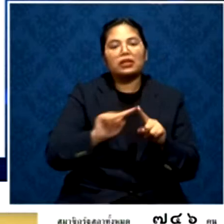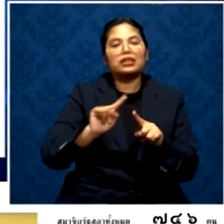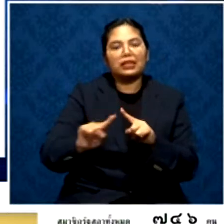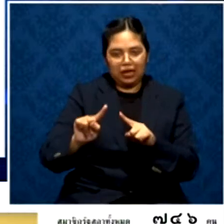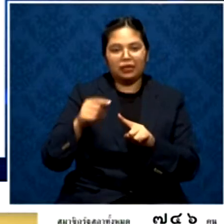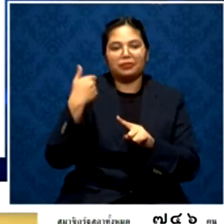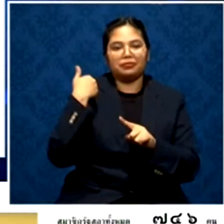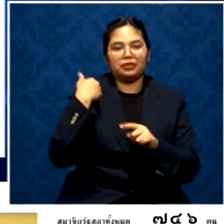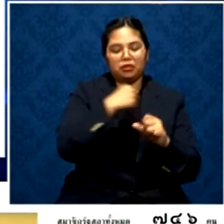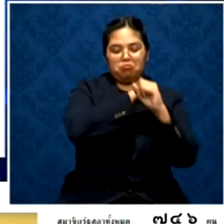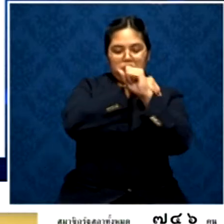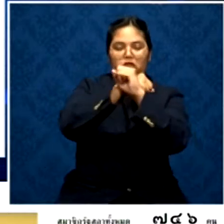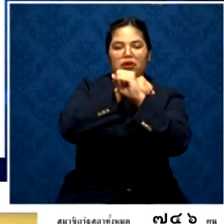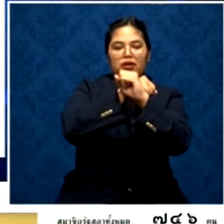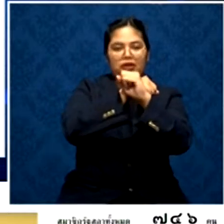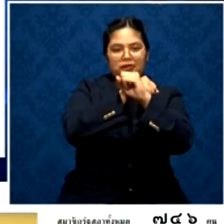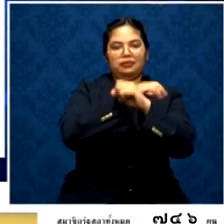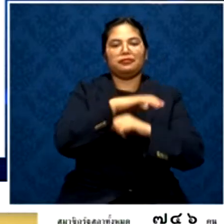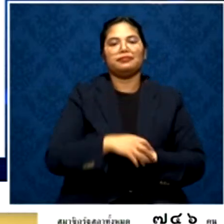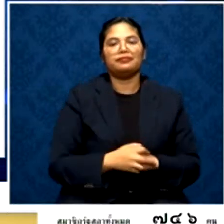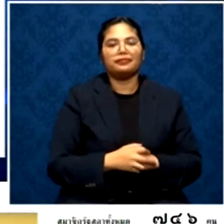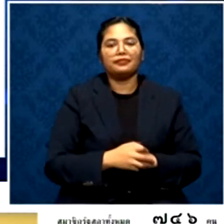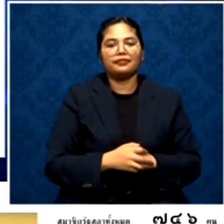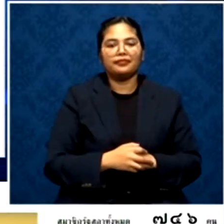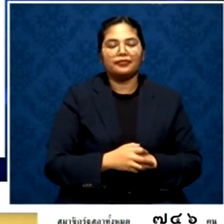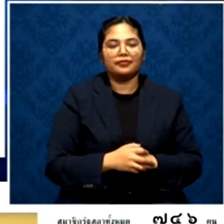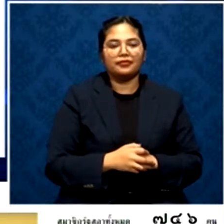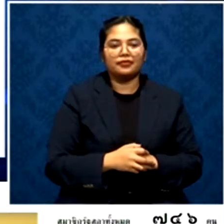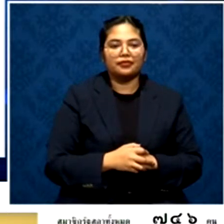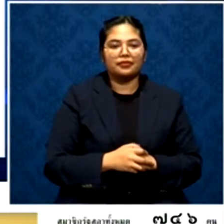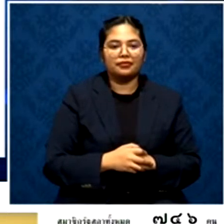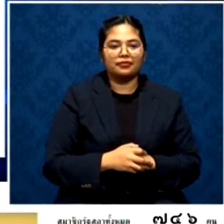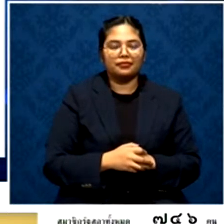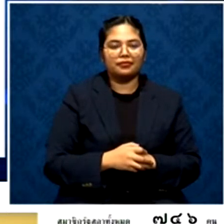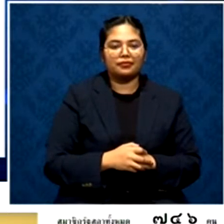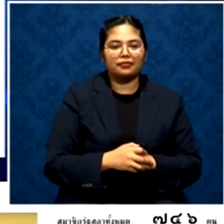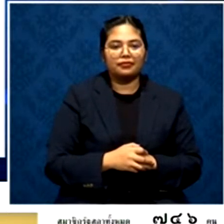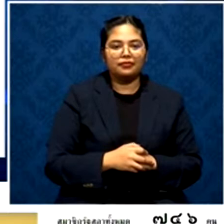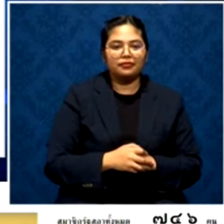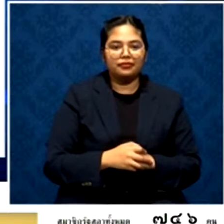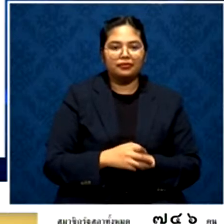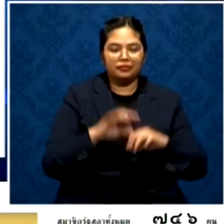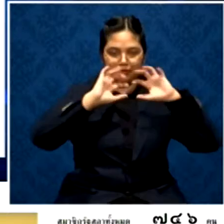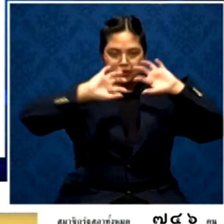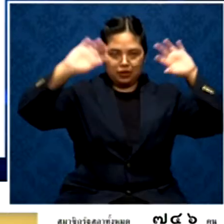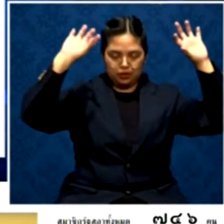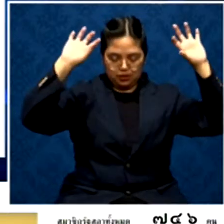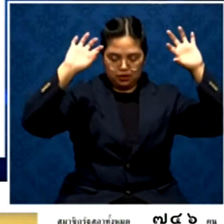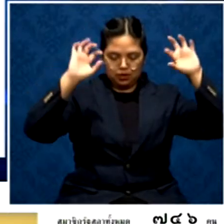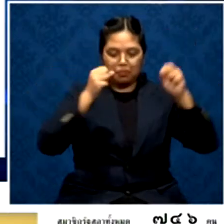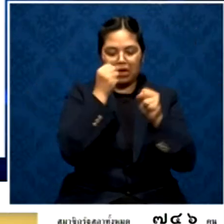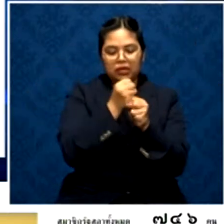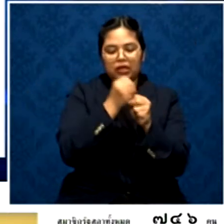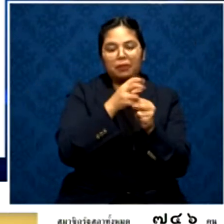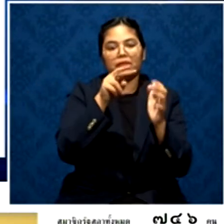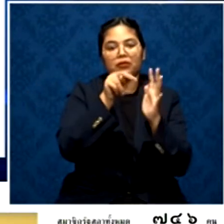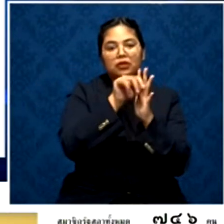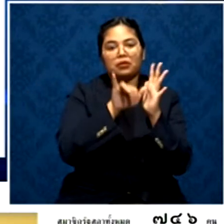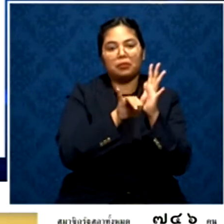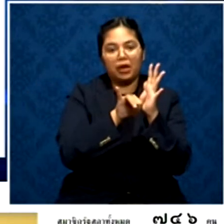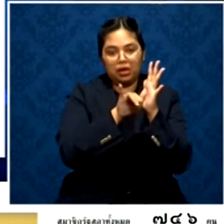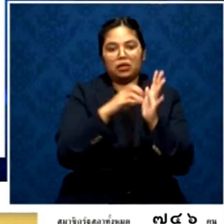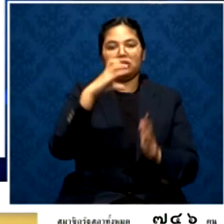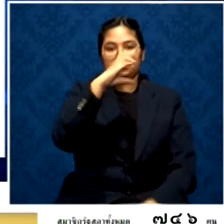นอกจากนี้รัฐบาลจะสานต่อนโยบายคาร์บอนนิว